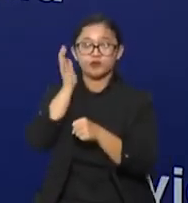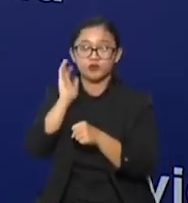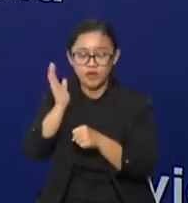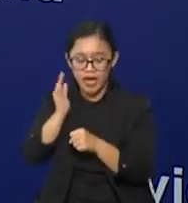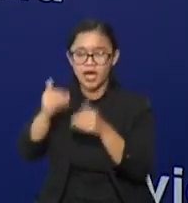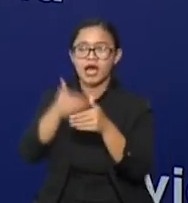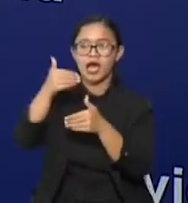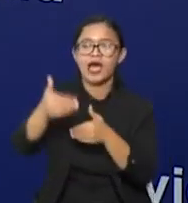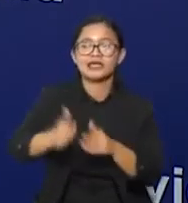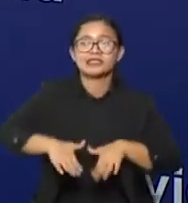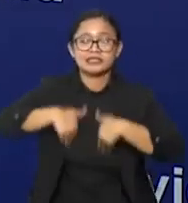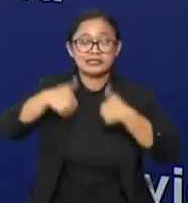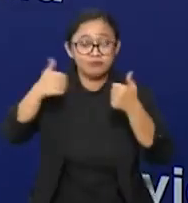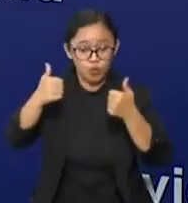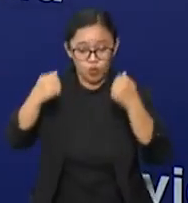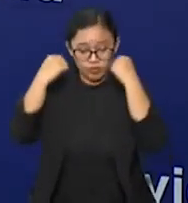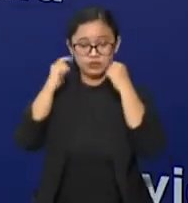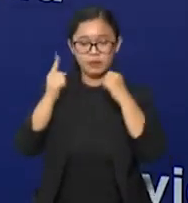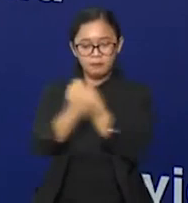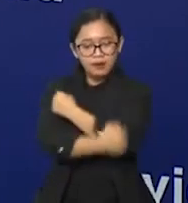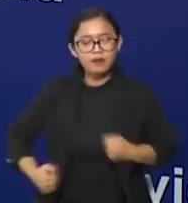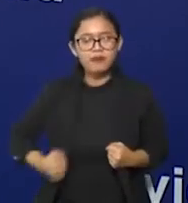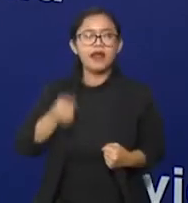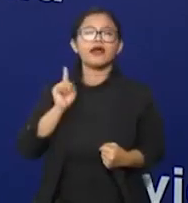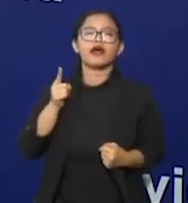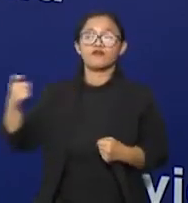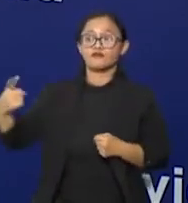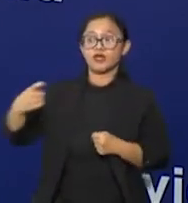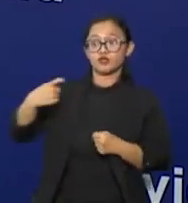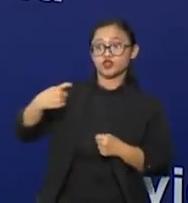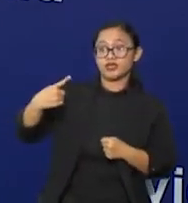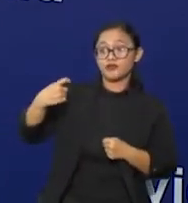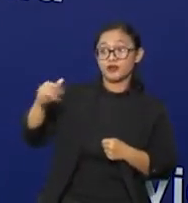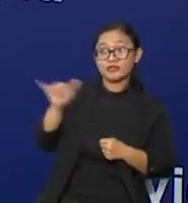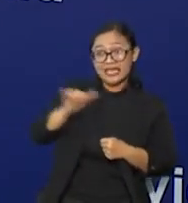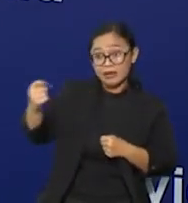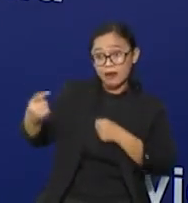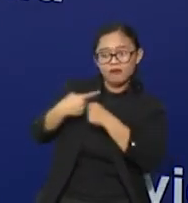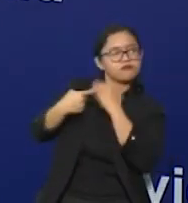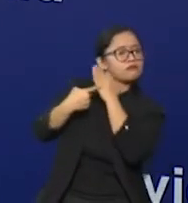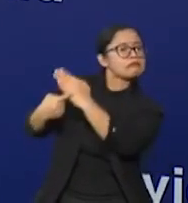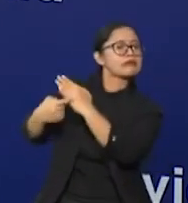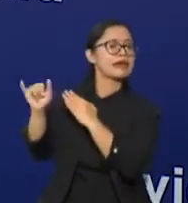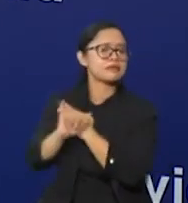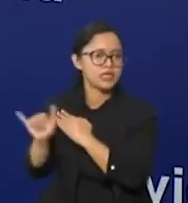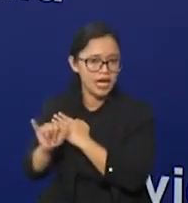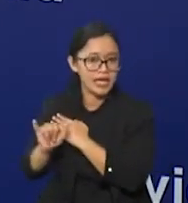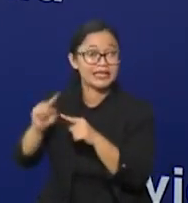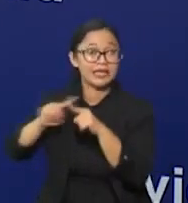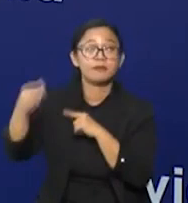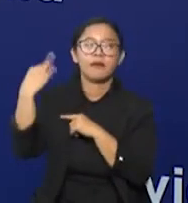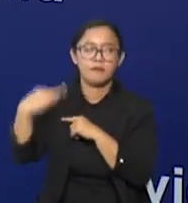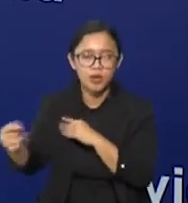tersebut muncul ketebalannya terhadap virus tersebut dalam konteks ini search of Two gitu ya